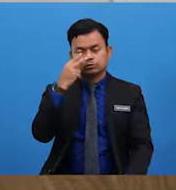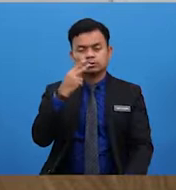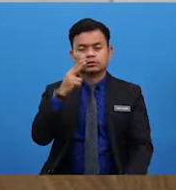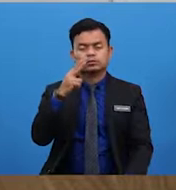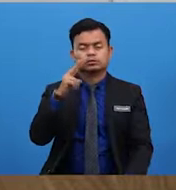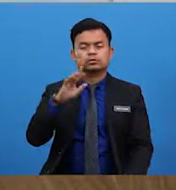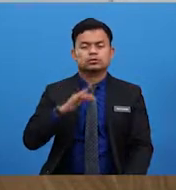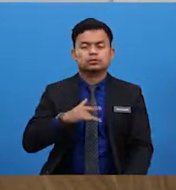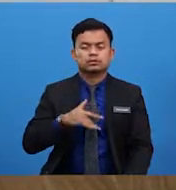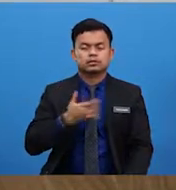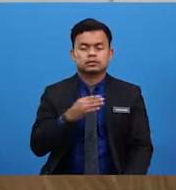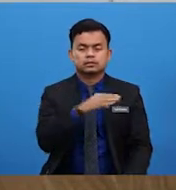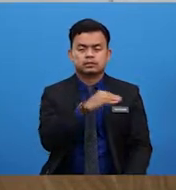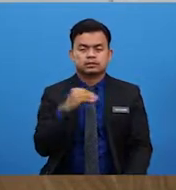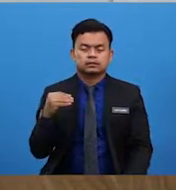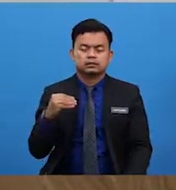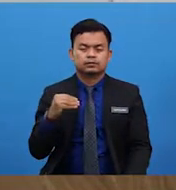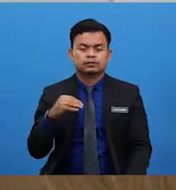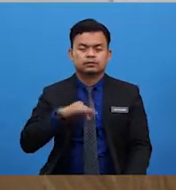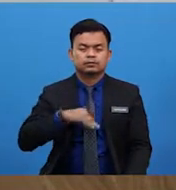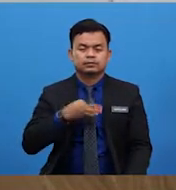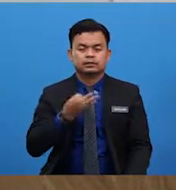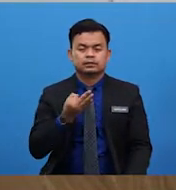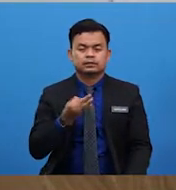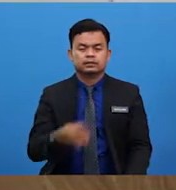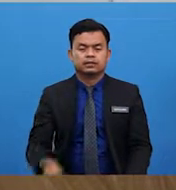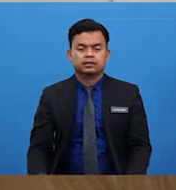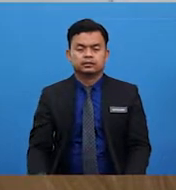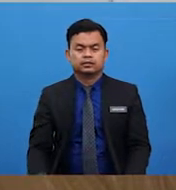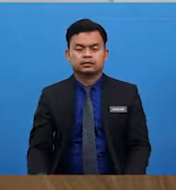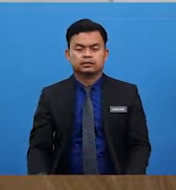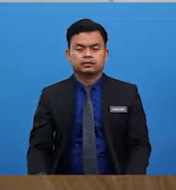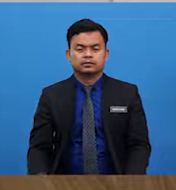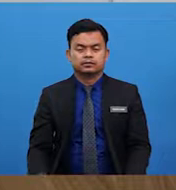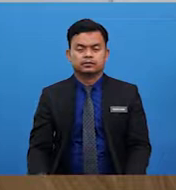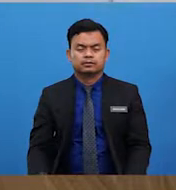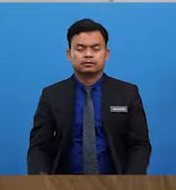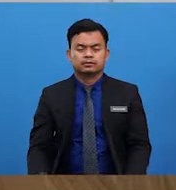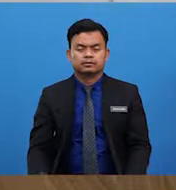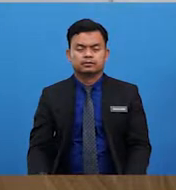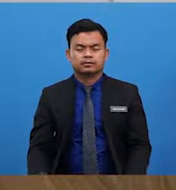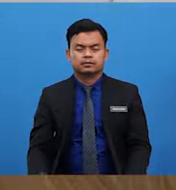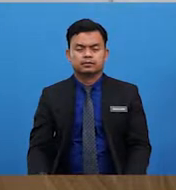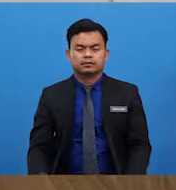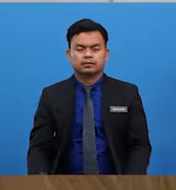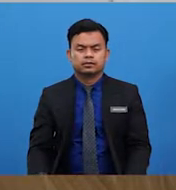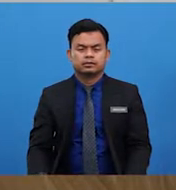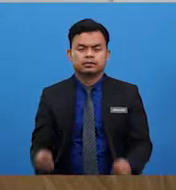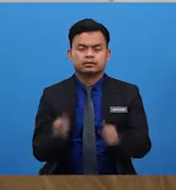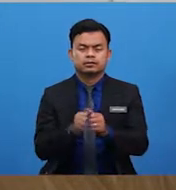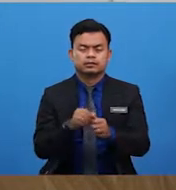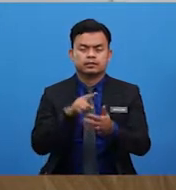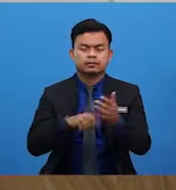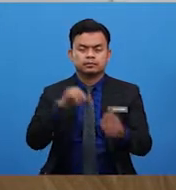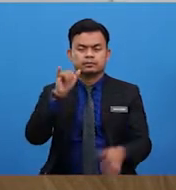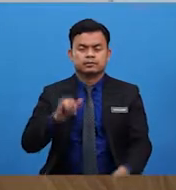sesuatu penentuan objek atau image yang disusun sama Ade serasi atau tidak dengan gubahannya di